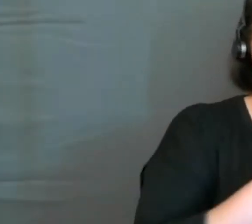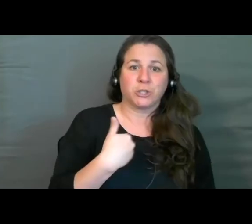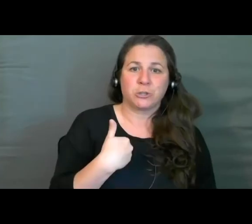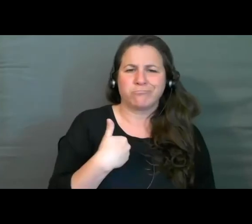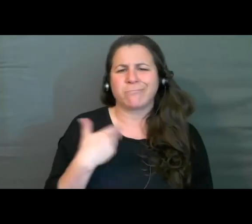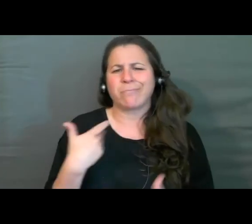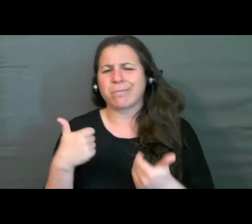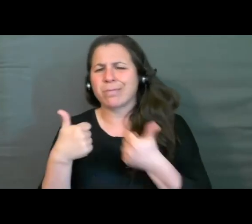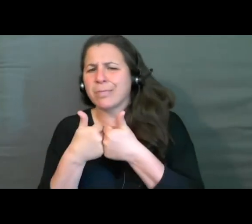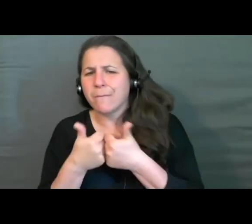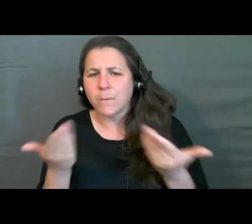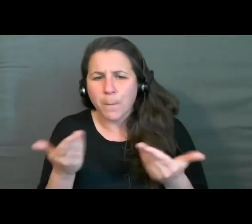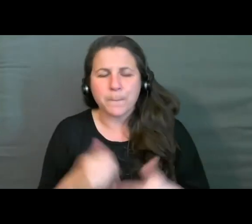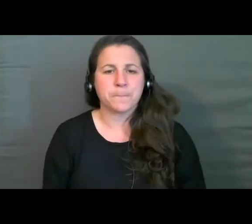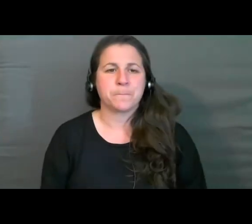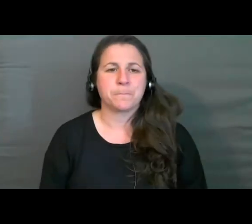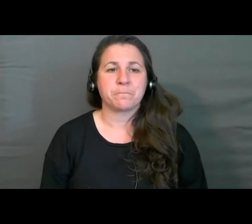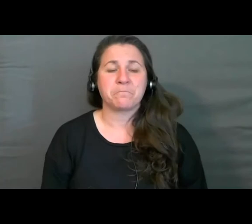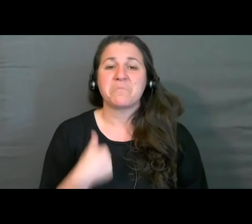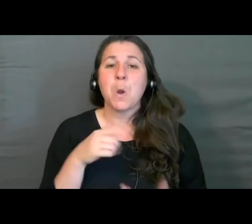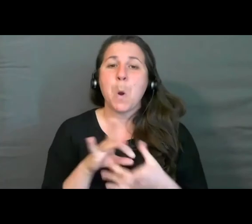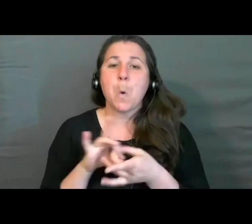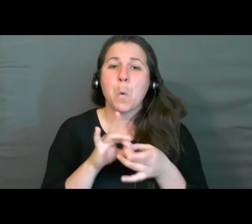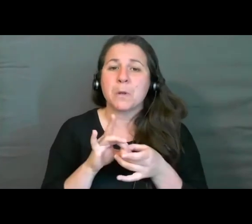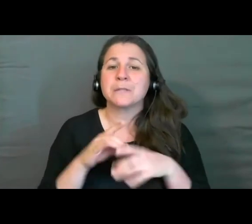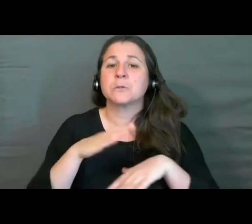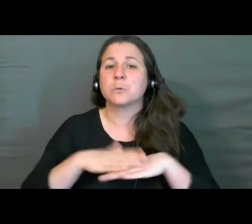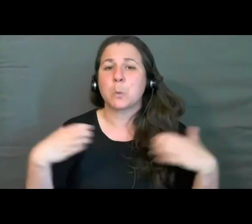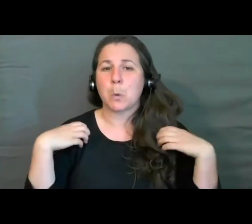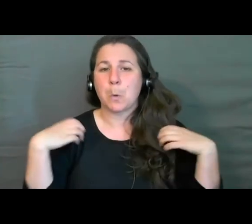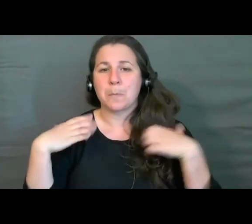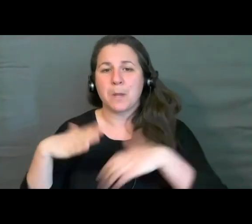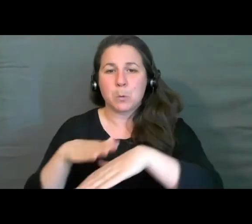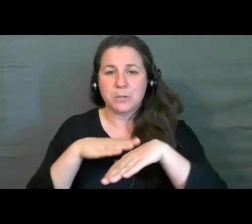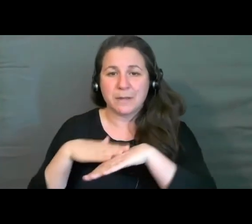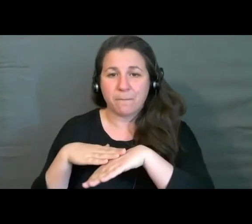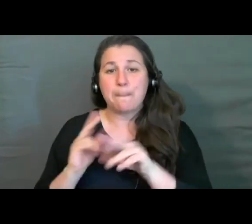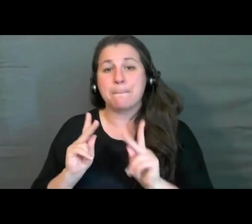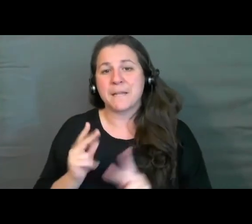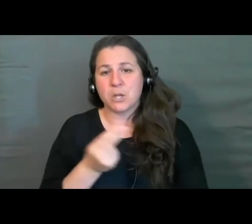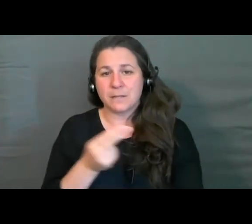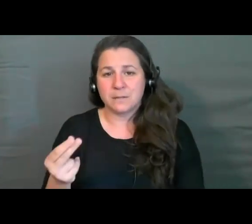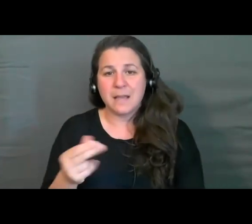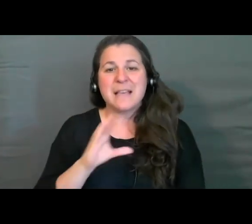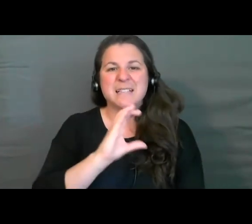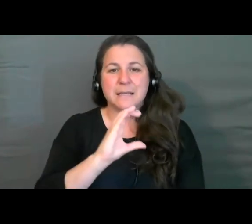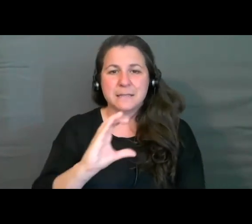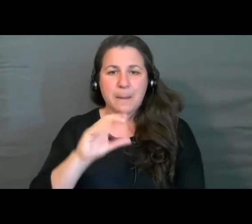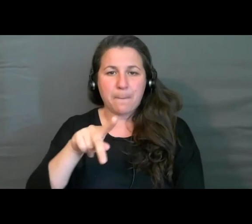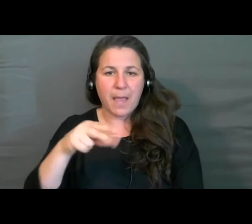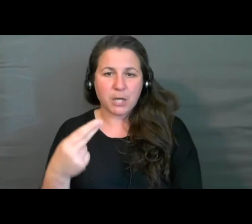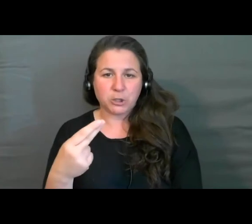suis la coordonnatrice du comité consultatif personnes handicapées, CCPH.